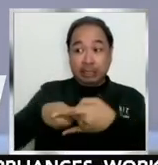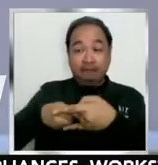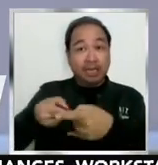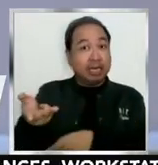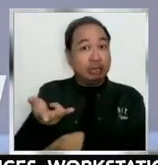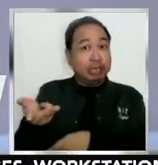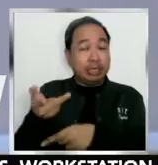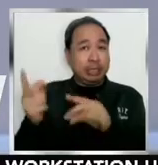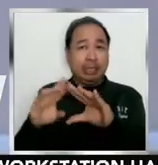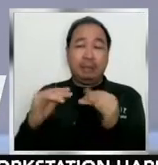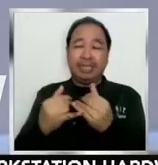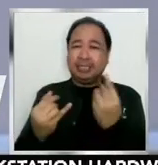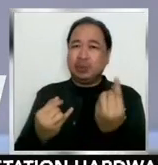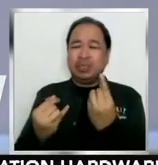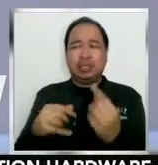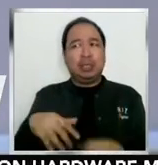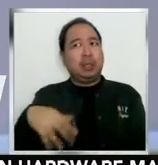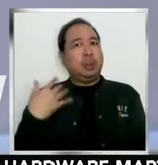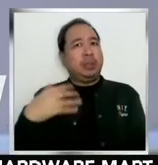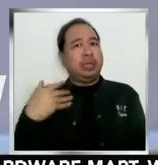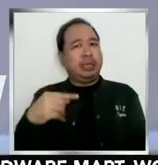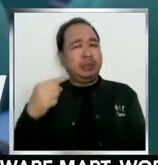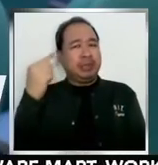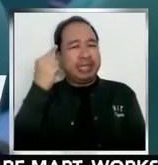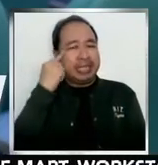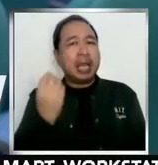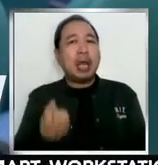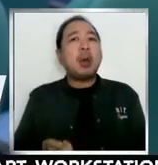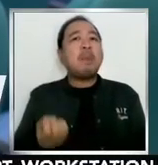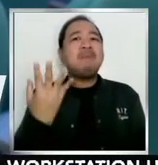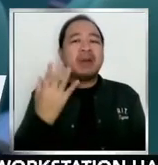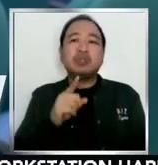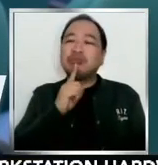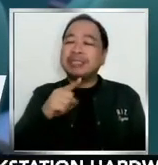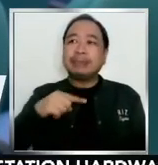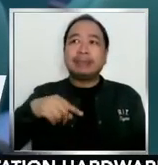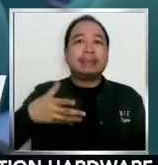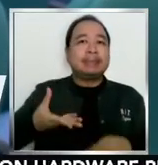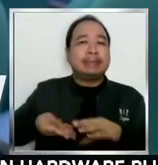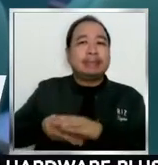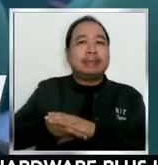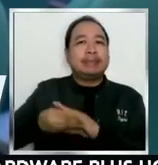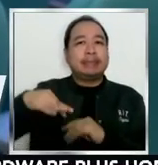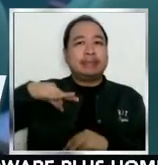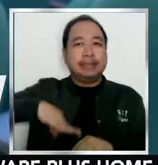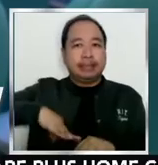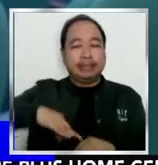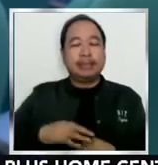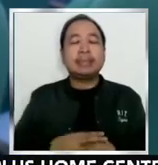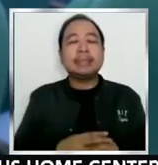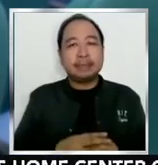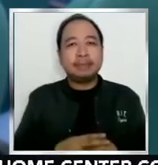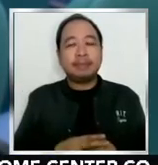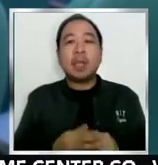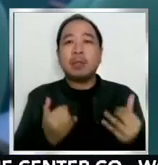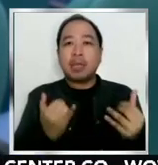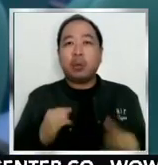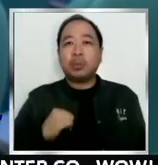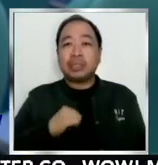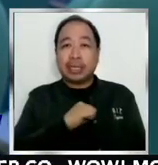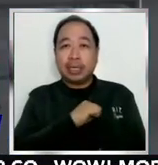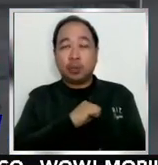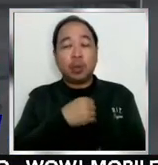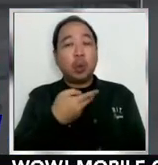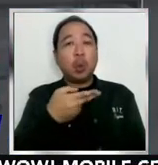isipin kung magkano ang kickback dyan. Naghaina ng resolusyon si Ontiveros para imbestigahan ito ng Senate Blue Ribbon